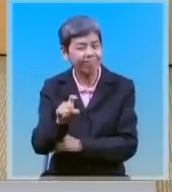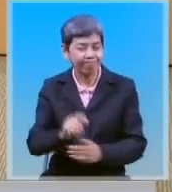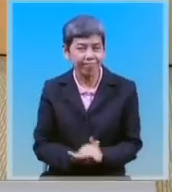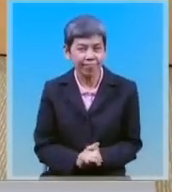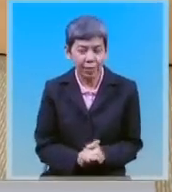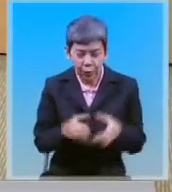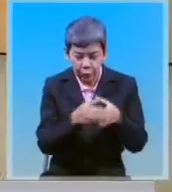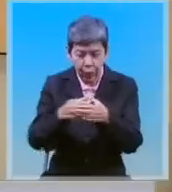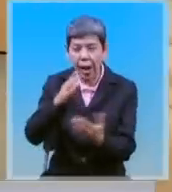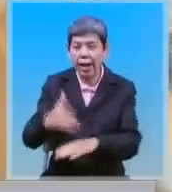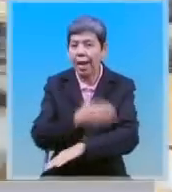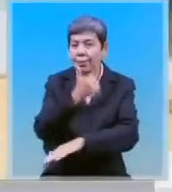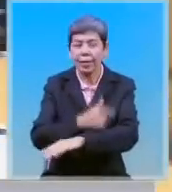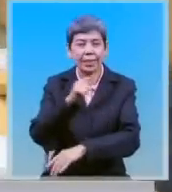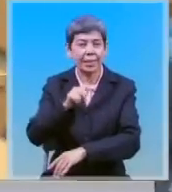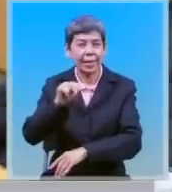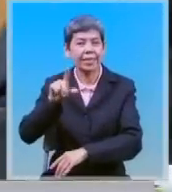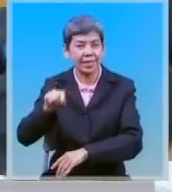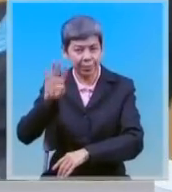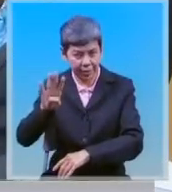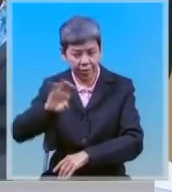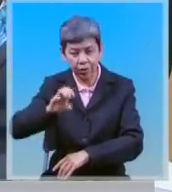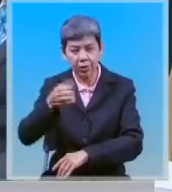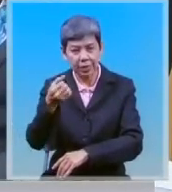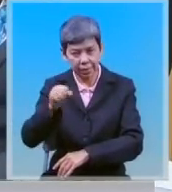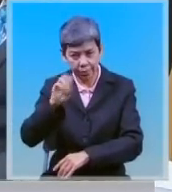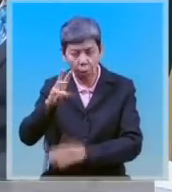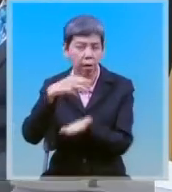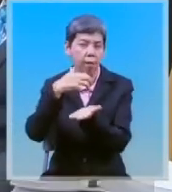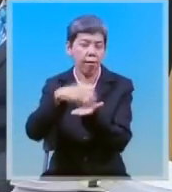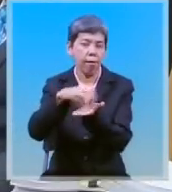ทีมข่าวการเมืองทีม N24 ช่อง16รายงาน